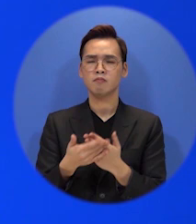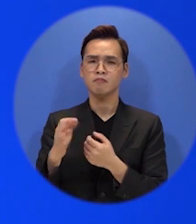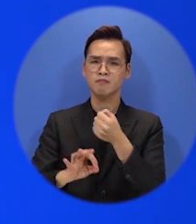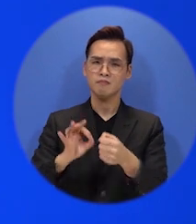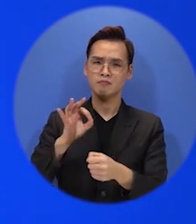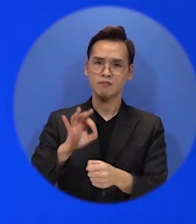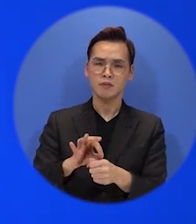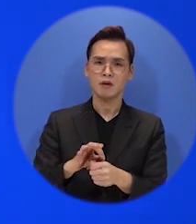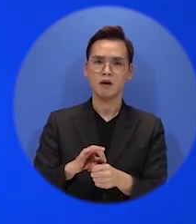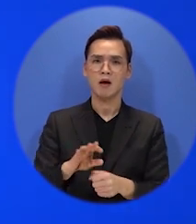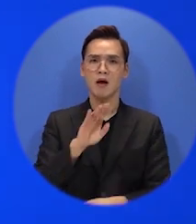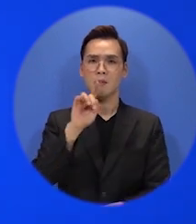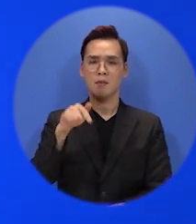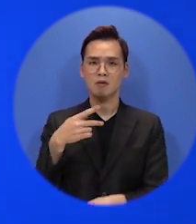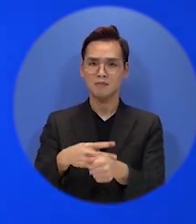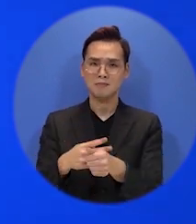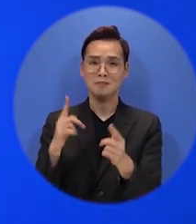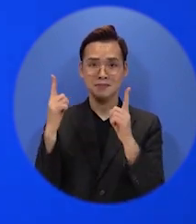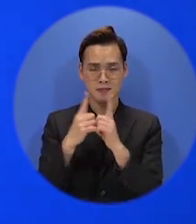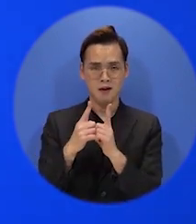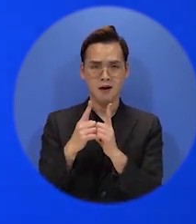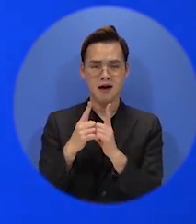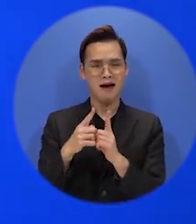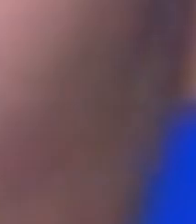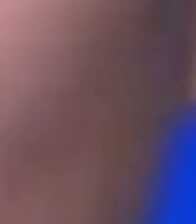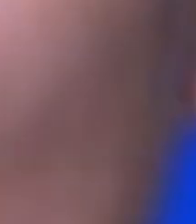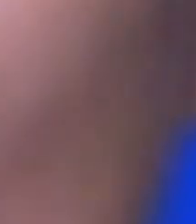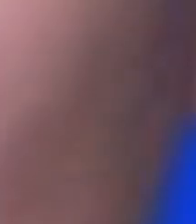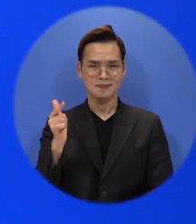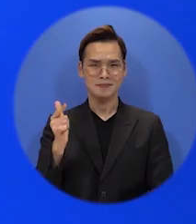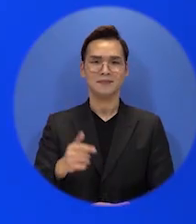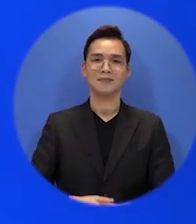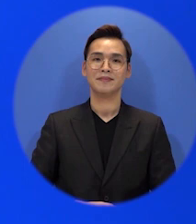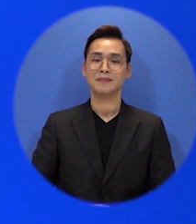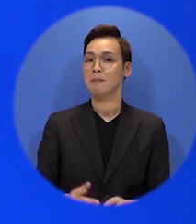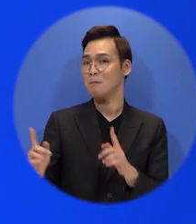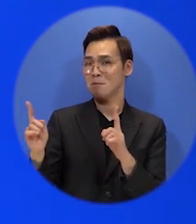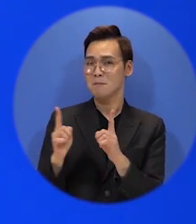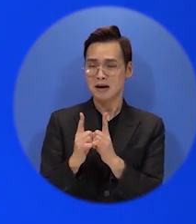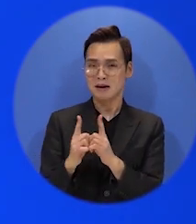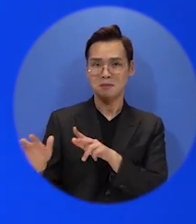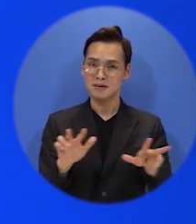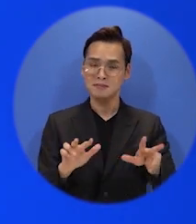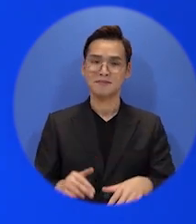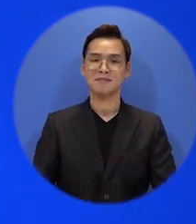베테랑 입학사정관 박건영 선생님을 만나볼 건데요. 정말 기대가 됩니다. 지금부터 바로 만나보러